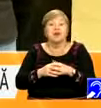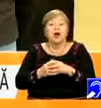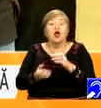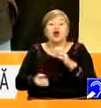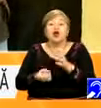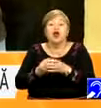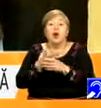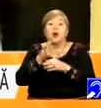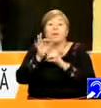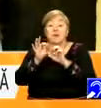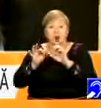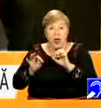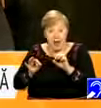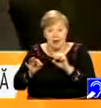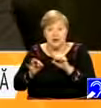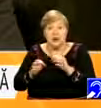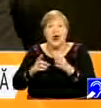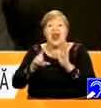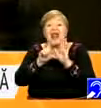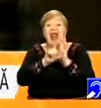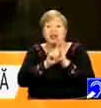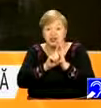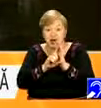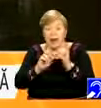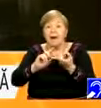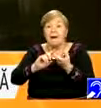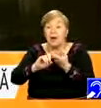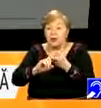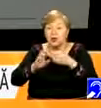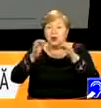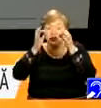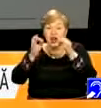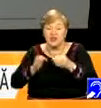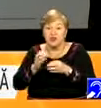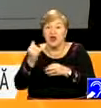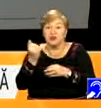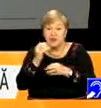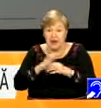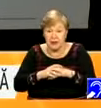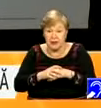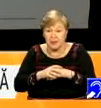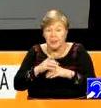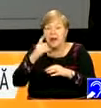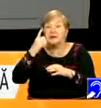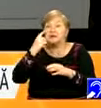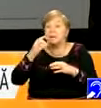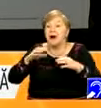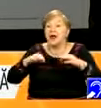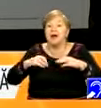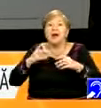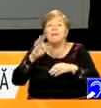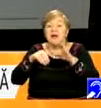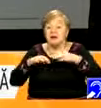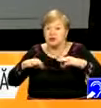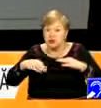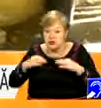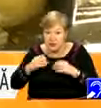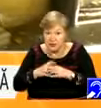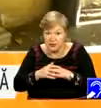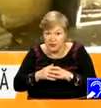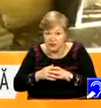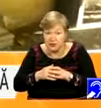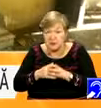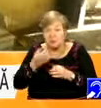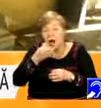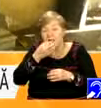noul proiect de lege privind acest certificat. Se pare că titularul de la Sănătate, Rafila, s-a cam spălat